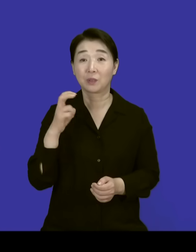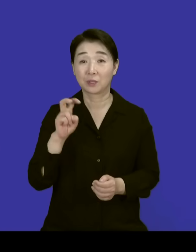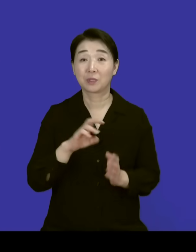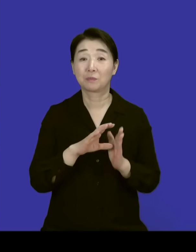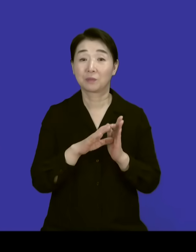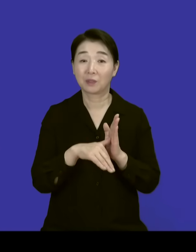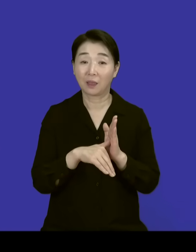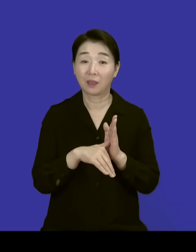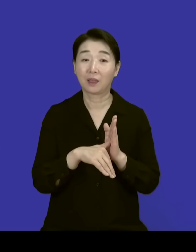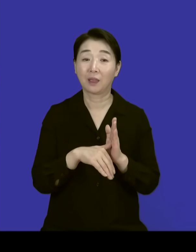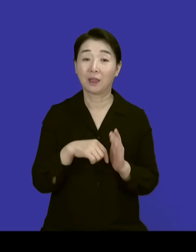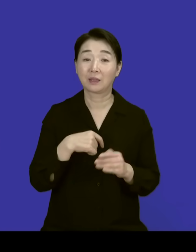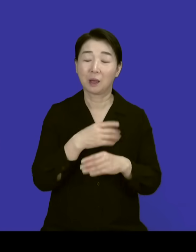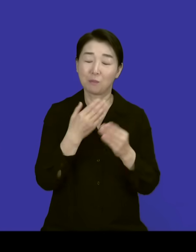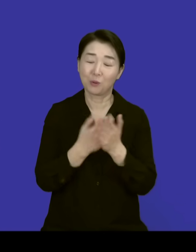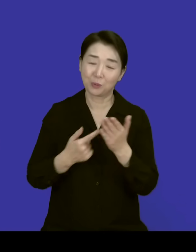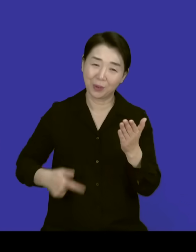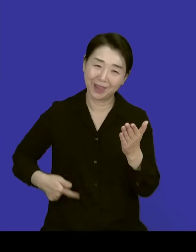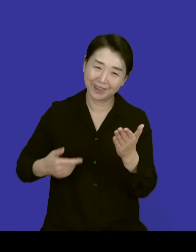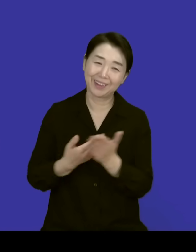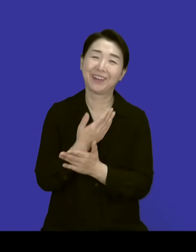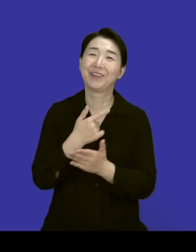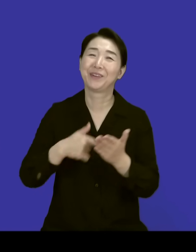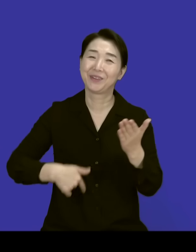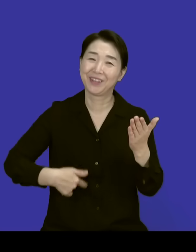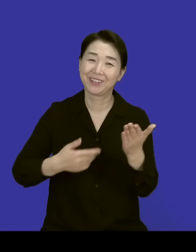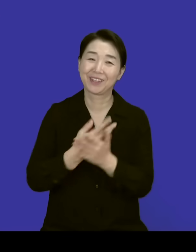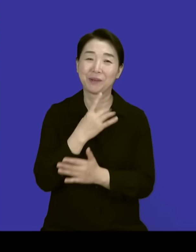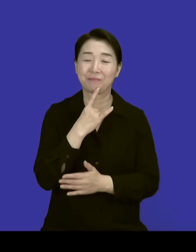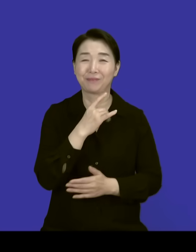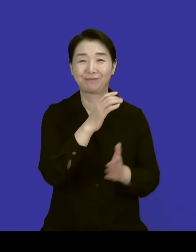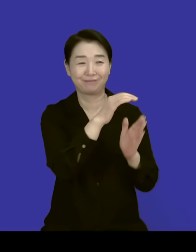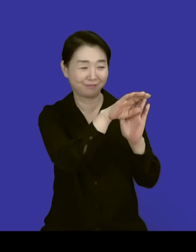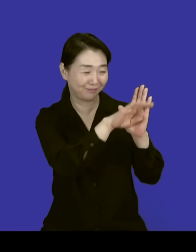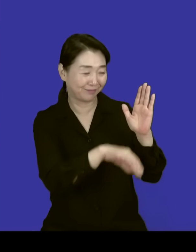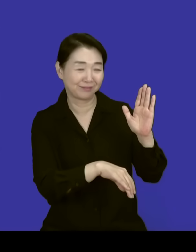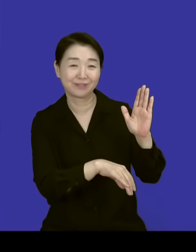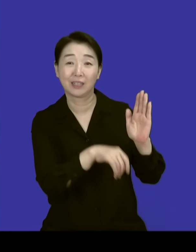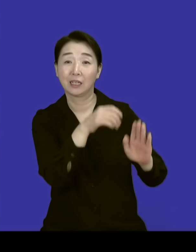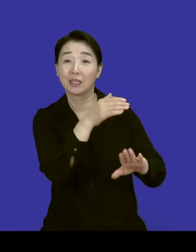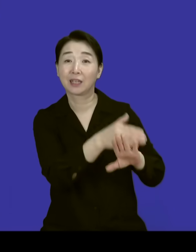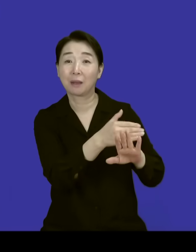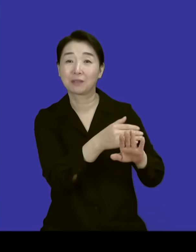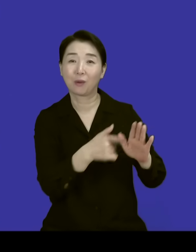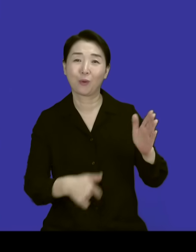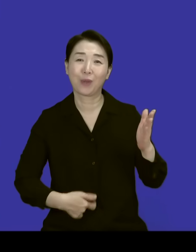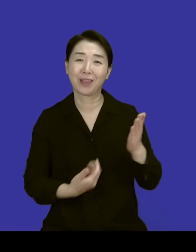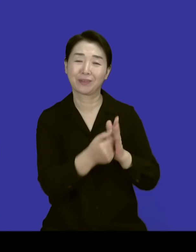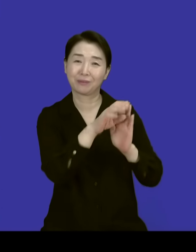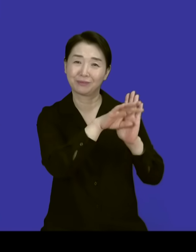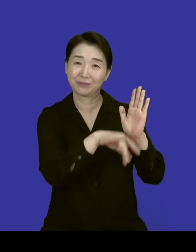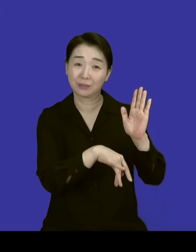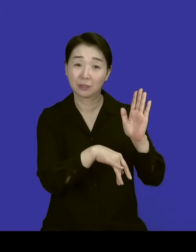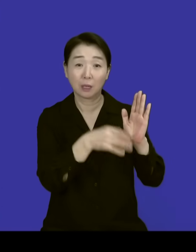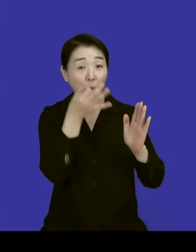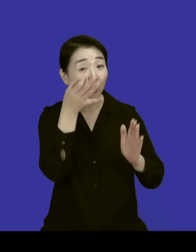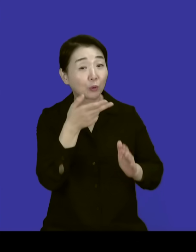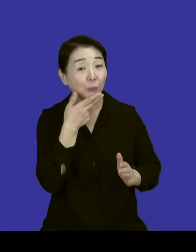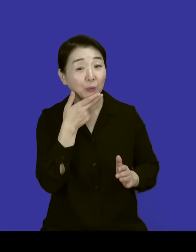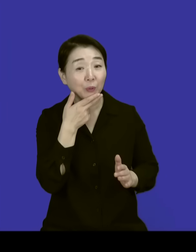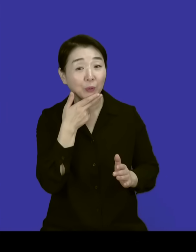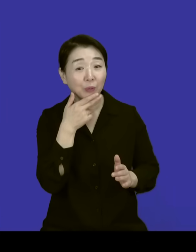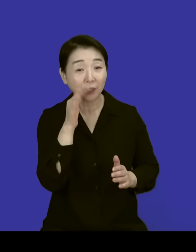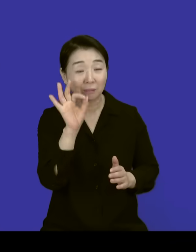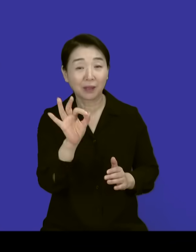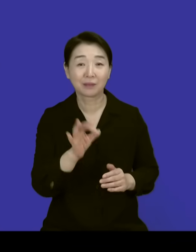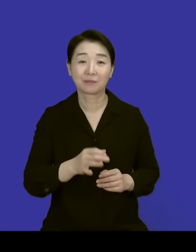그냥 다 회개예요. 이거는 다 감사와 회개인 것 같은데요. 예. 그래서 안 보여주실 건가요? 아니요 여기